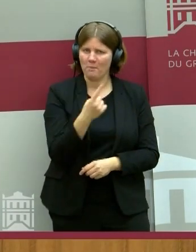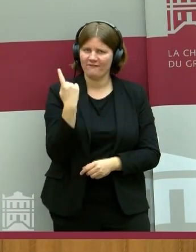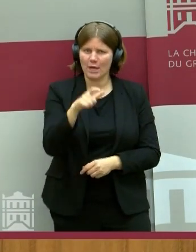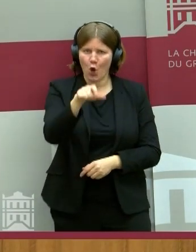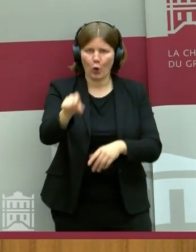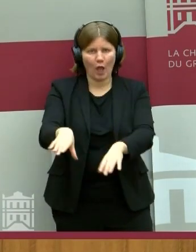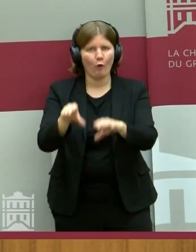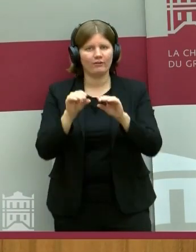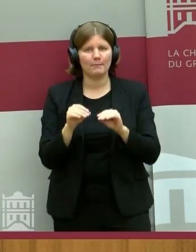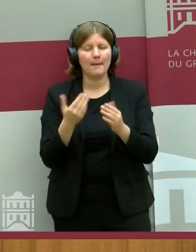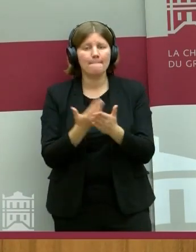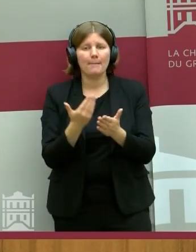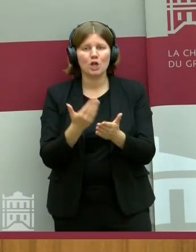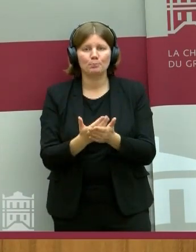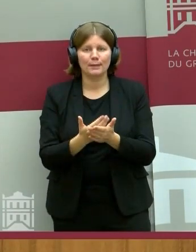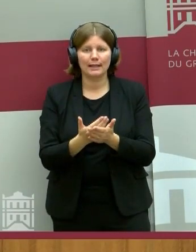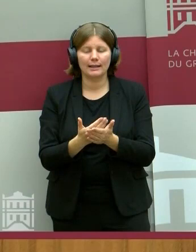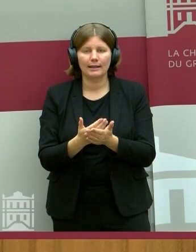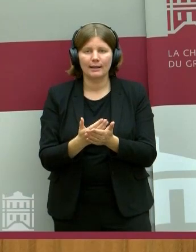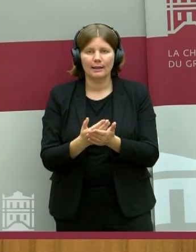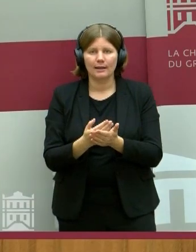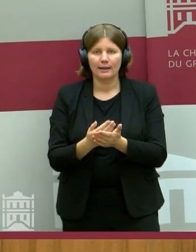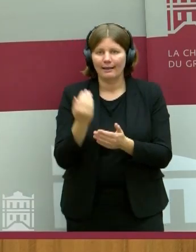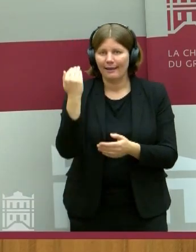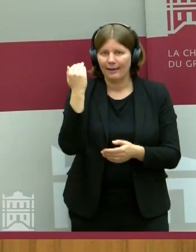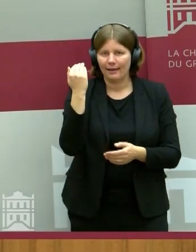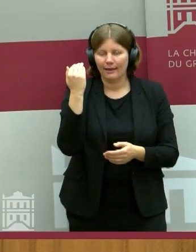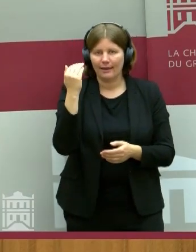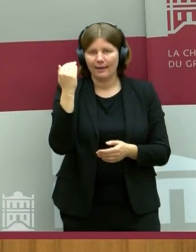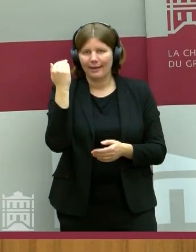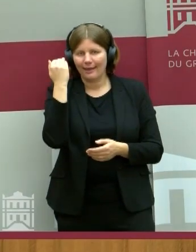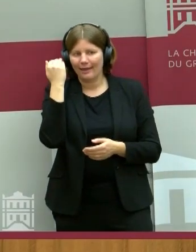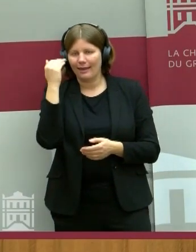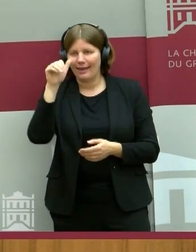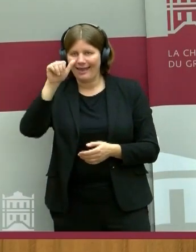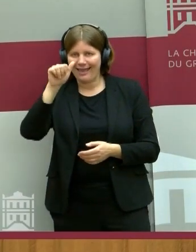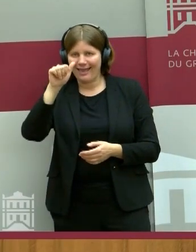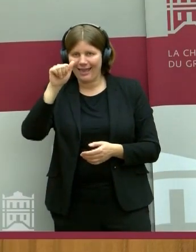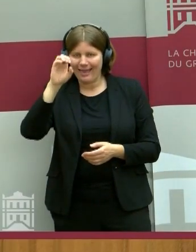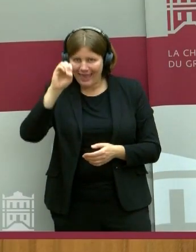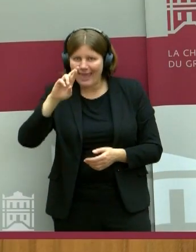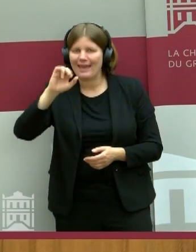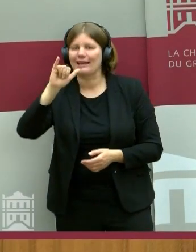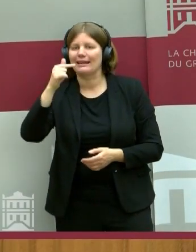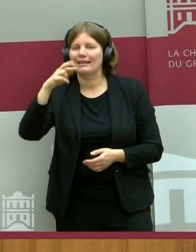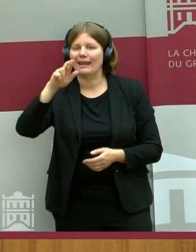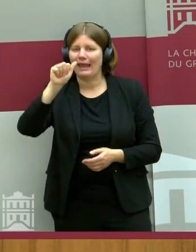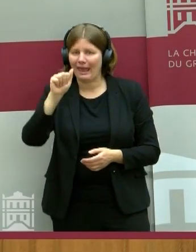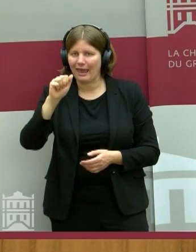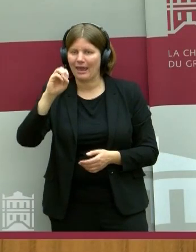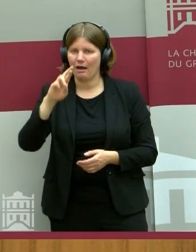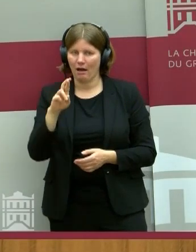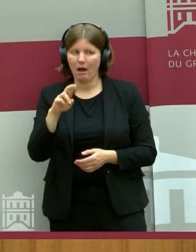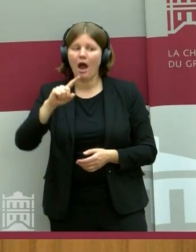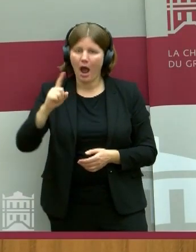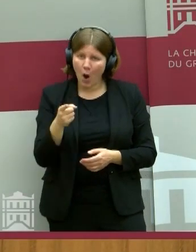Wir haben zum Beispiel an Eritrea, ich weiß, dass ihr da ganz großzügig seid mit den Eritreern, die desertieren. Mehr am internationalen Recht als Desertion